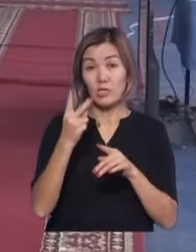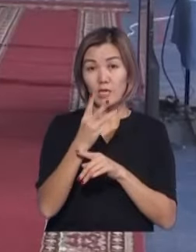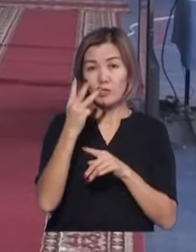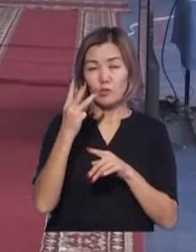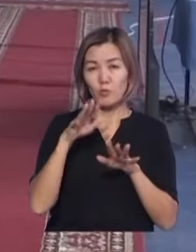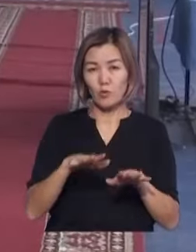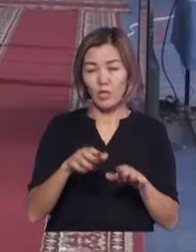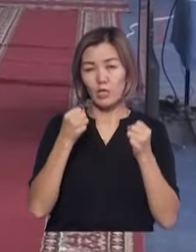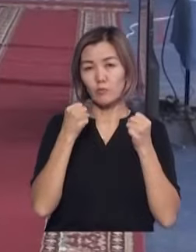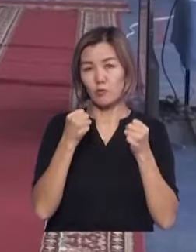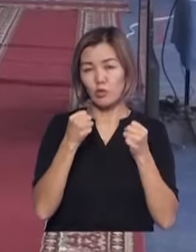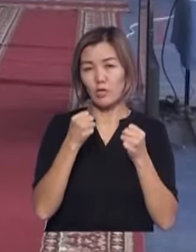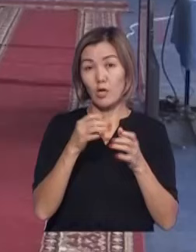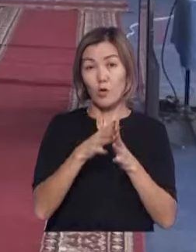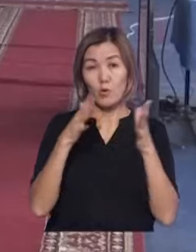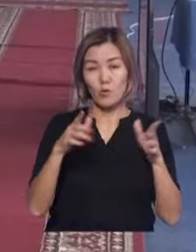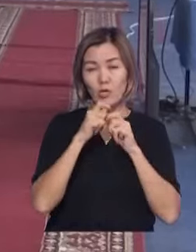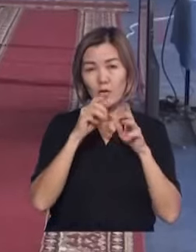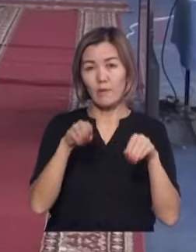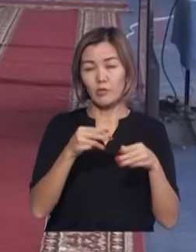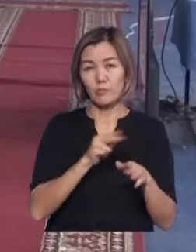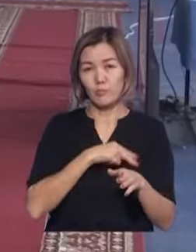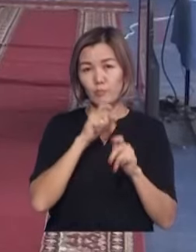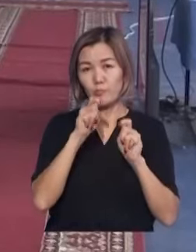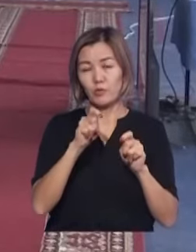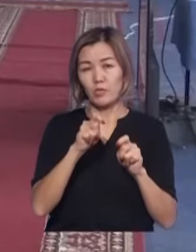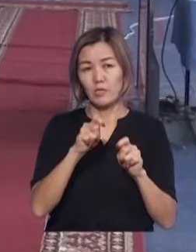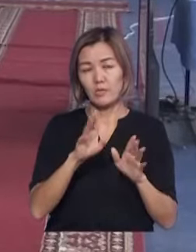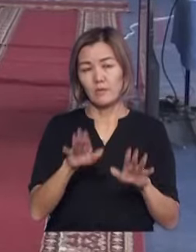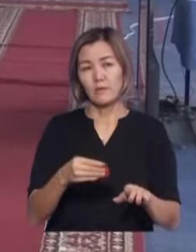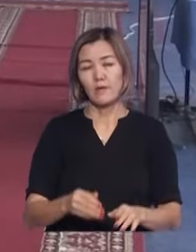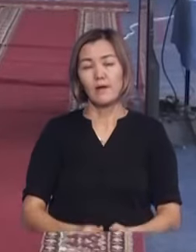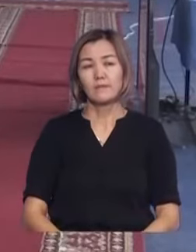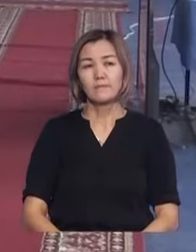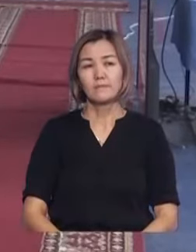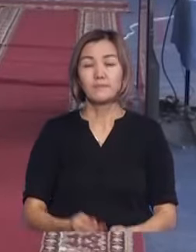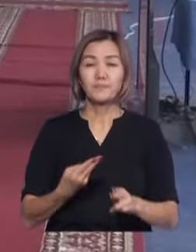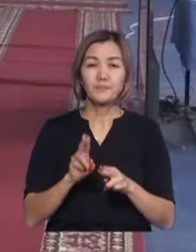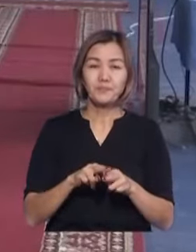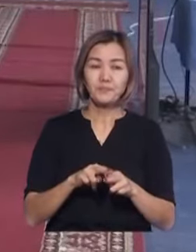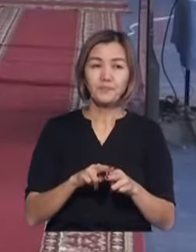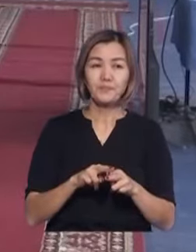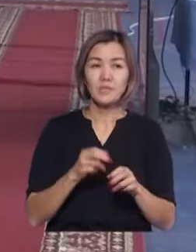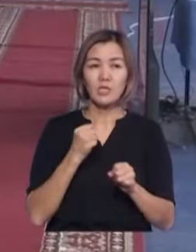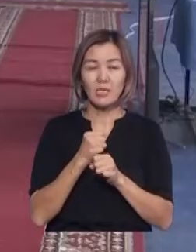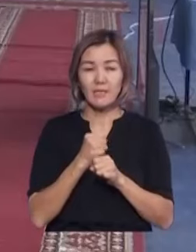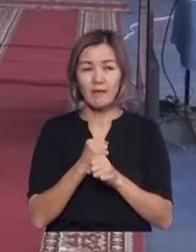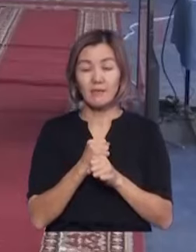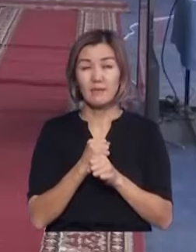алған спортшыларға қомақты ақшалай жүлделері бар және өздерінің арнайы сыйақылары бар. Сонымен қатар арнайы жасалған